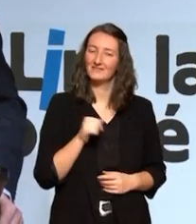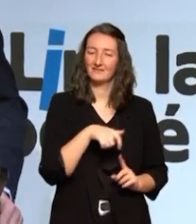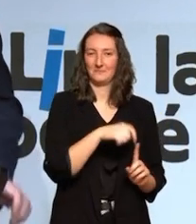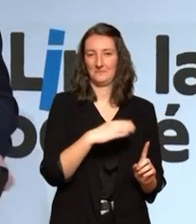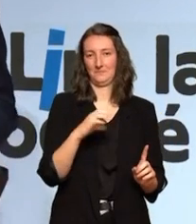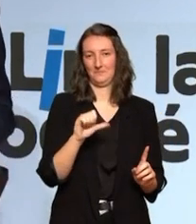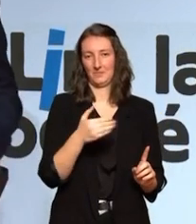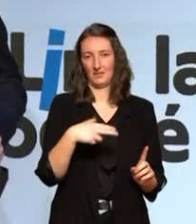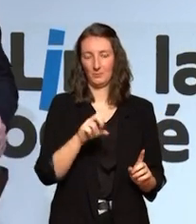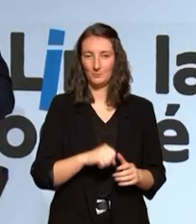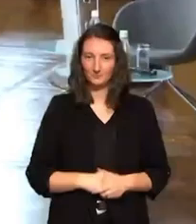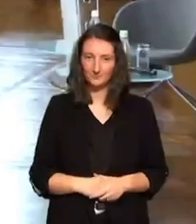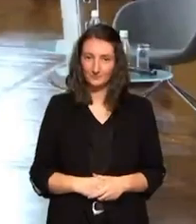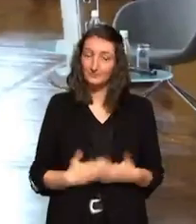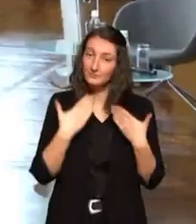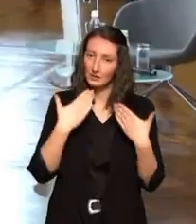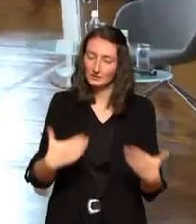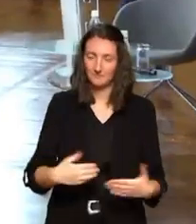vous remercie.